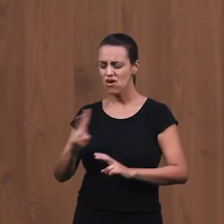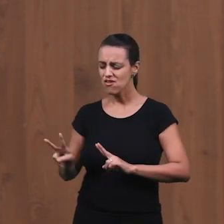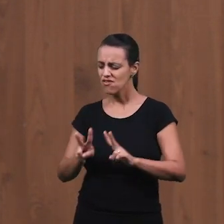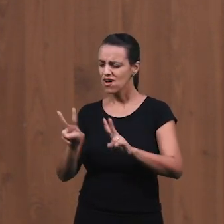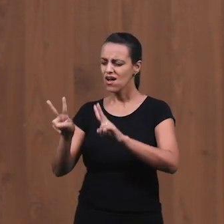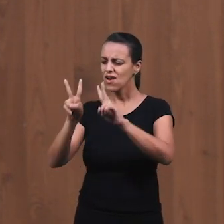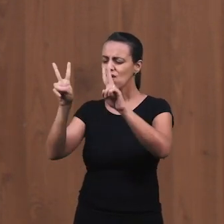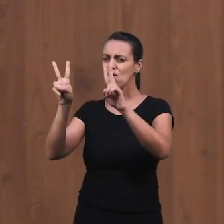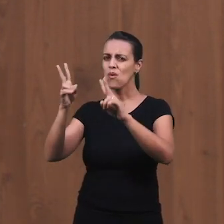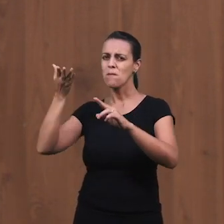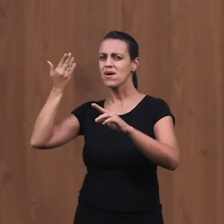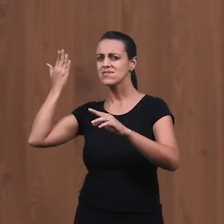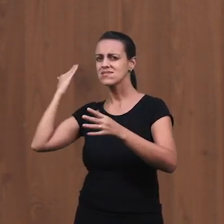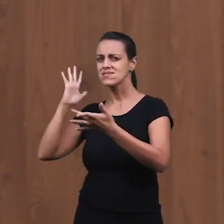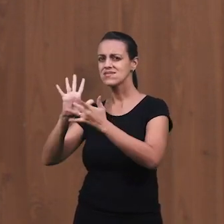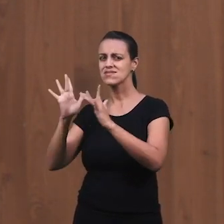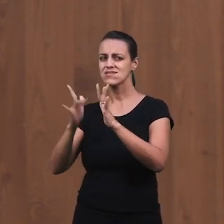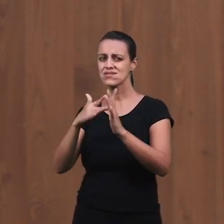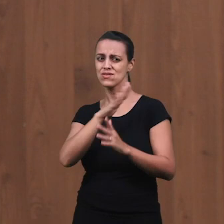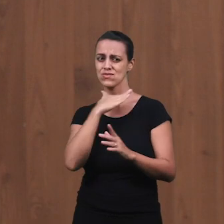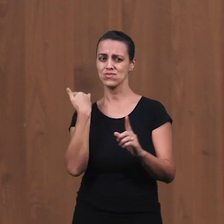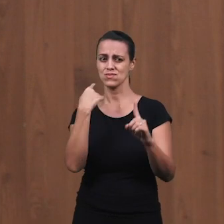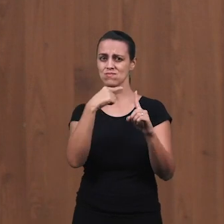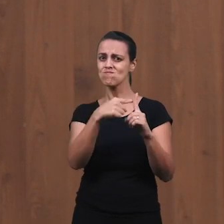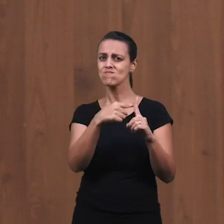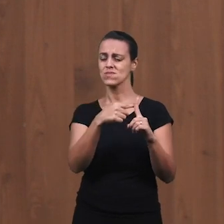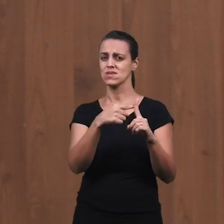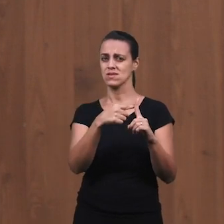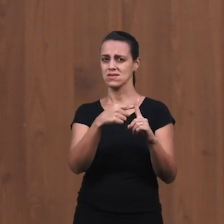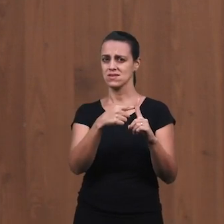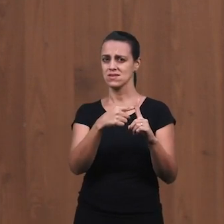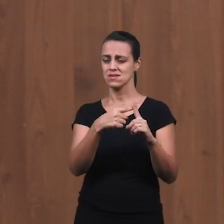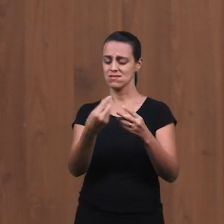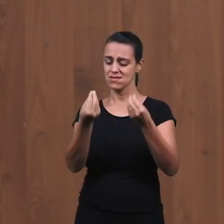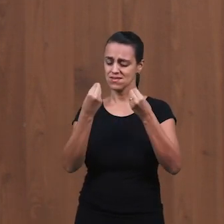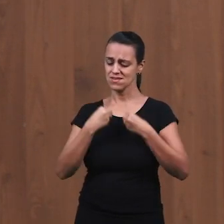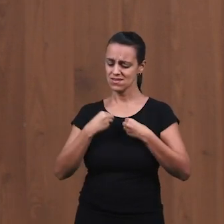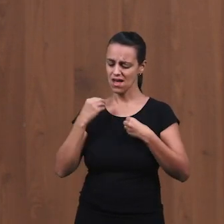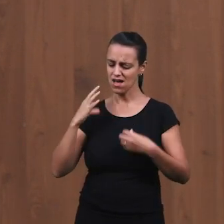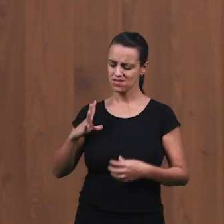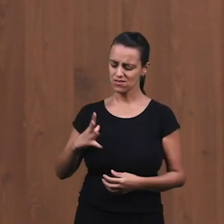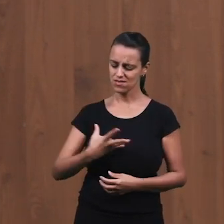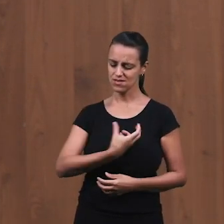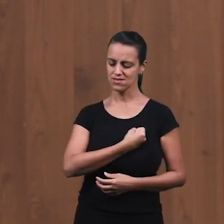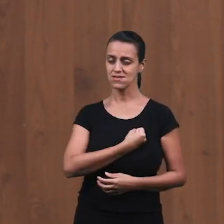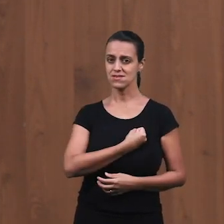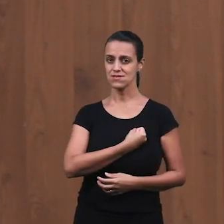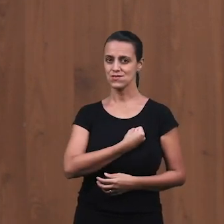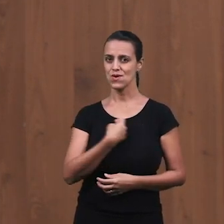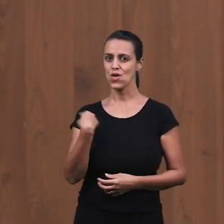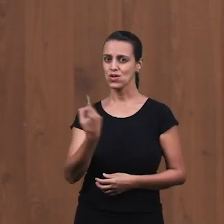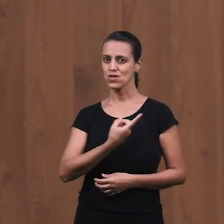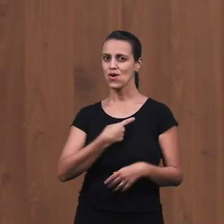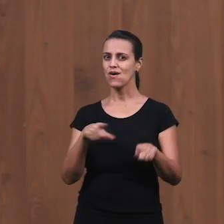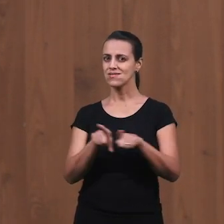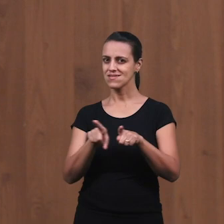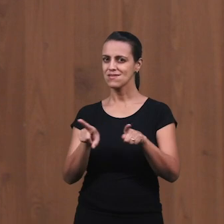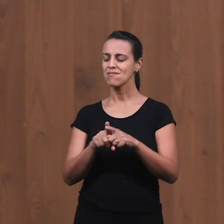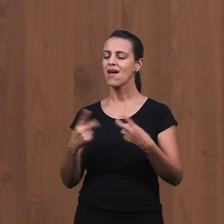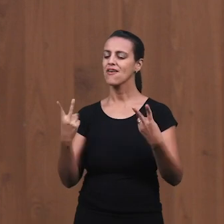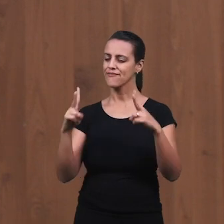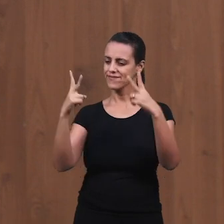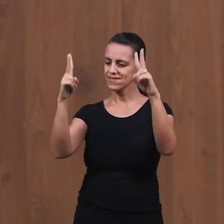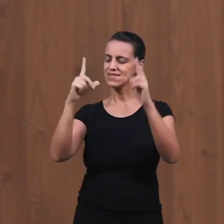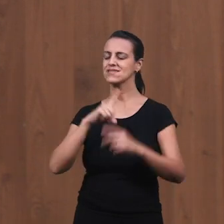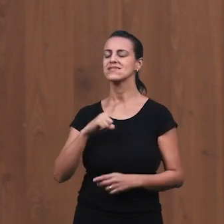si nous donnons de la valeur au sacrifice que le Seigneur Jésus a fait pour nous à la croix, pour nous donner accès au salut,